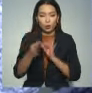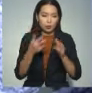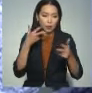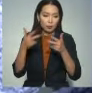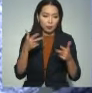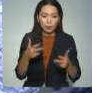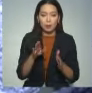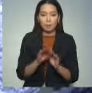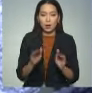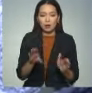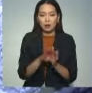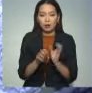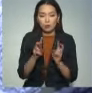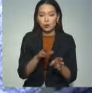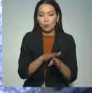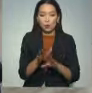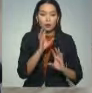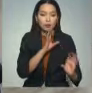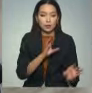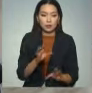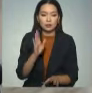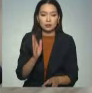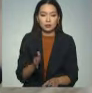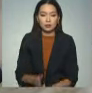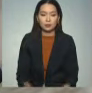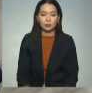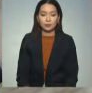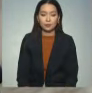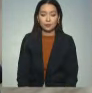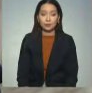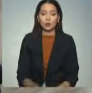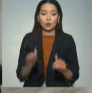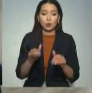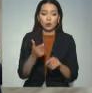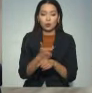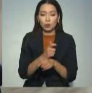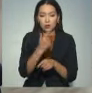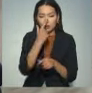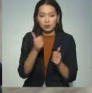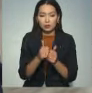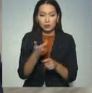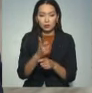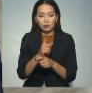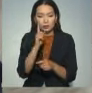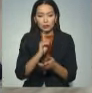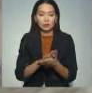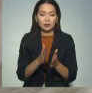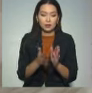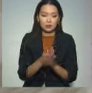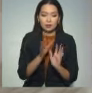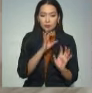балалардың қауіпсіздігін толық қамтамасыз етпек. Колледжге өте жақын жерде орналасқан, өте ыңғайлы жағдай ол біз